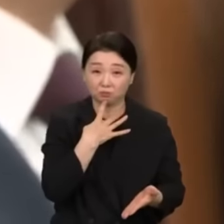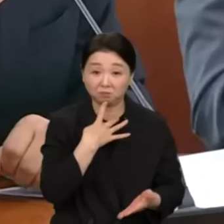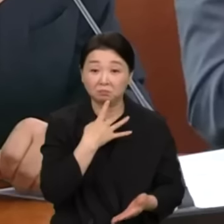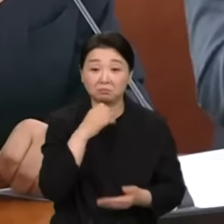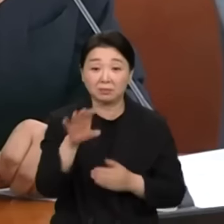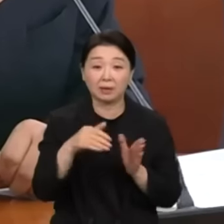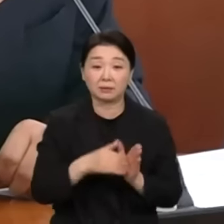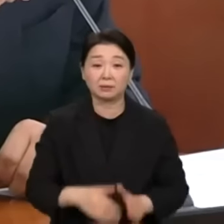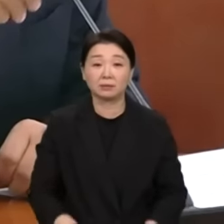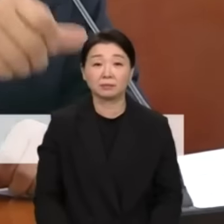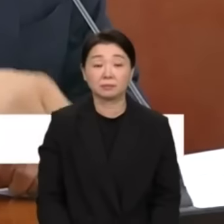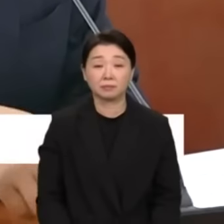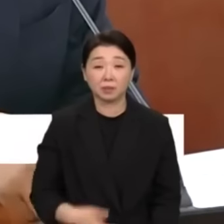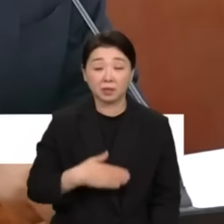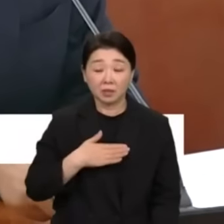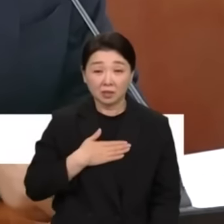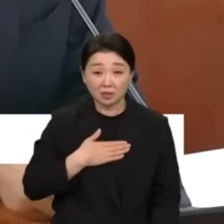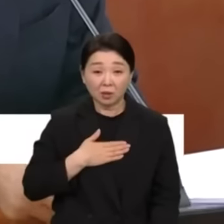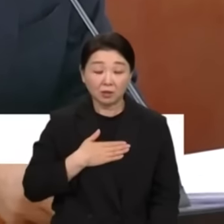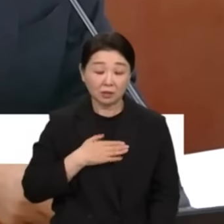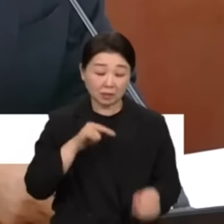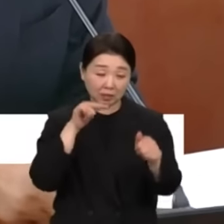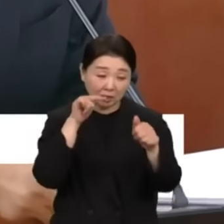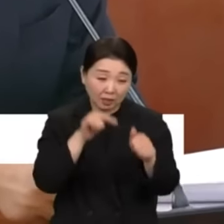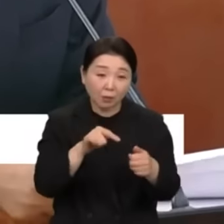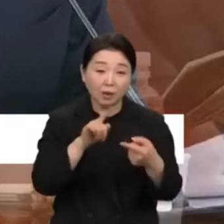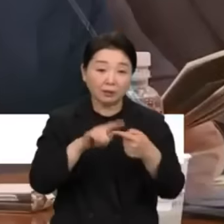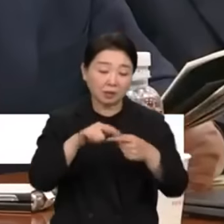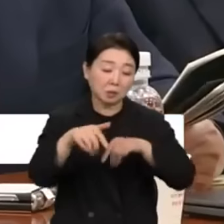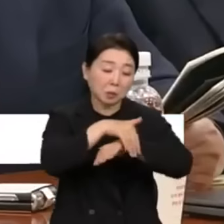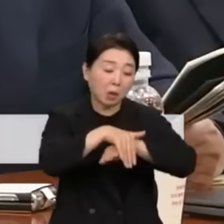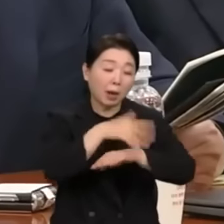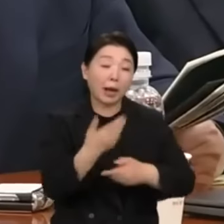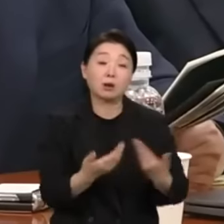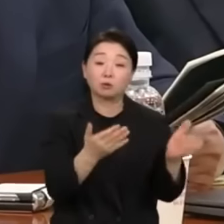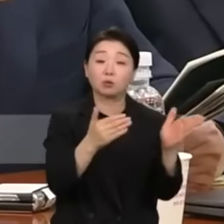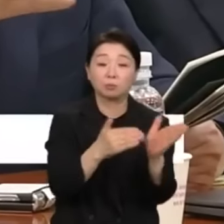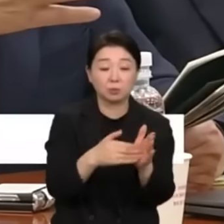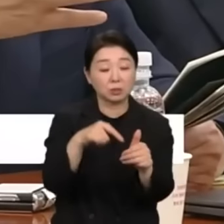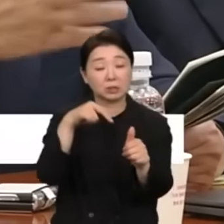반박했습니다. 저는 작전 지도를 했지 작전 지시를 한 게 아닙니다. 별 둘이